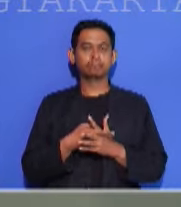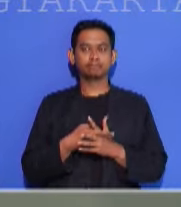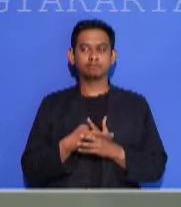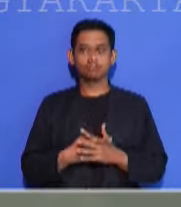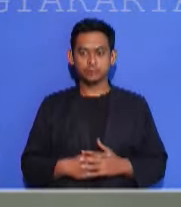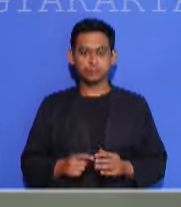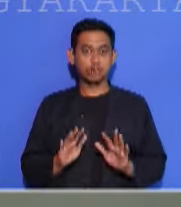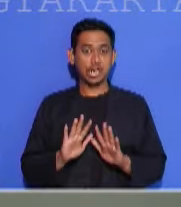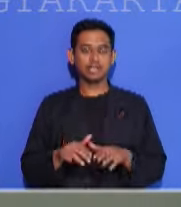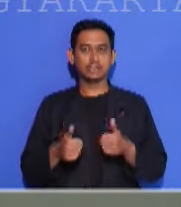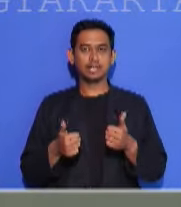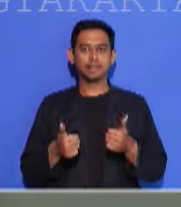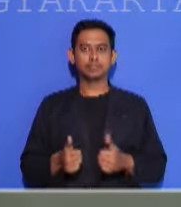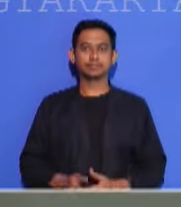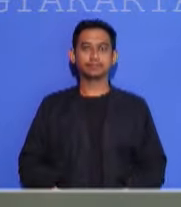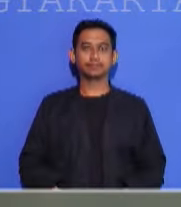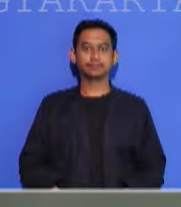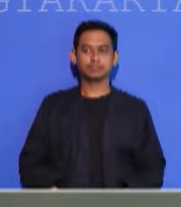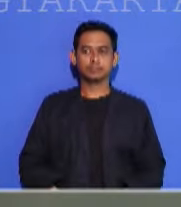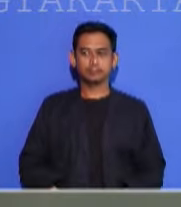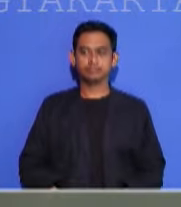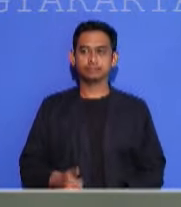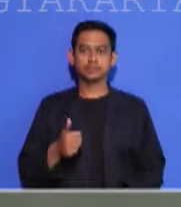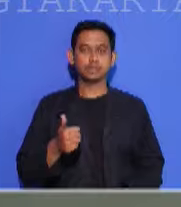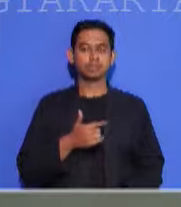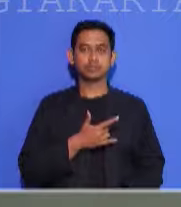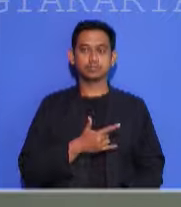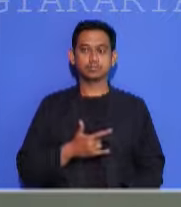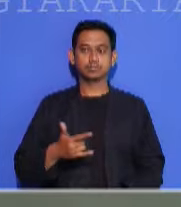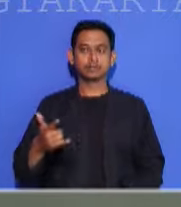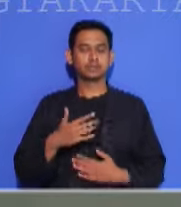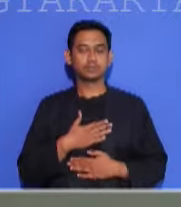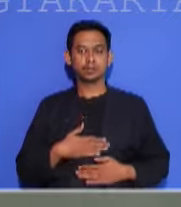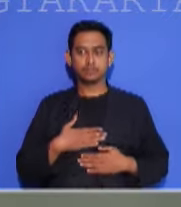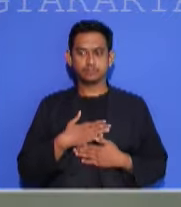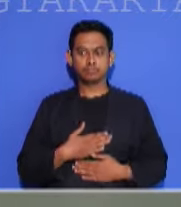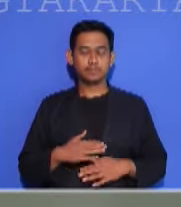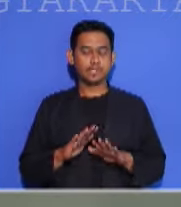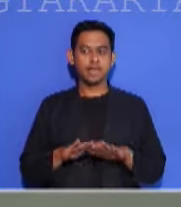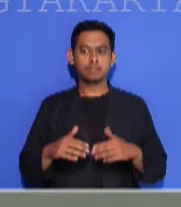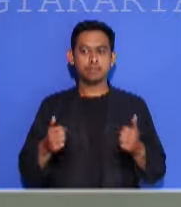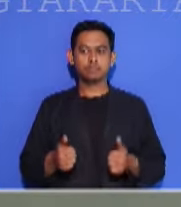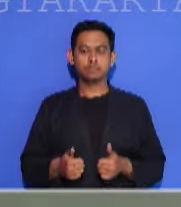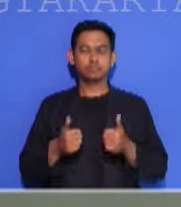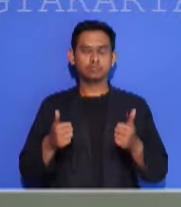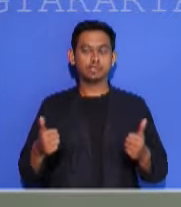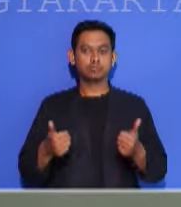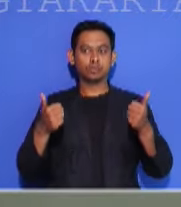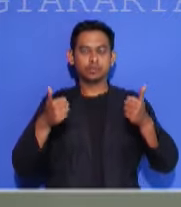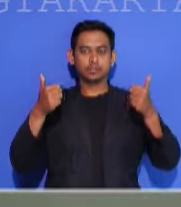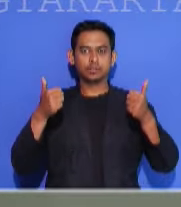baik gitu. Sehingga bisa tetap aman nyaman gitu. Sukses saja. Saya